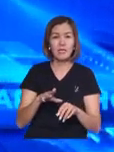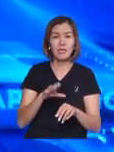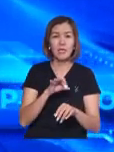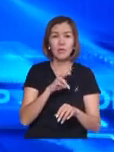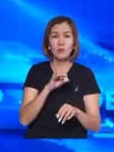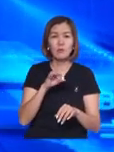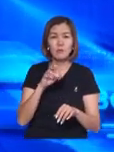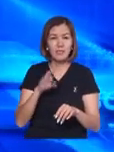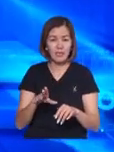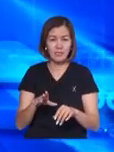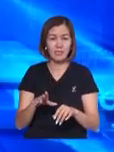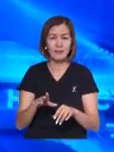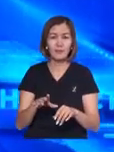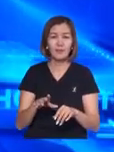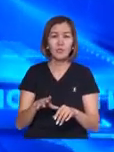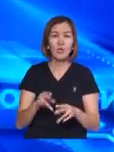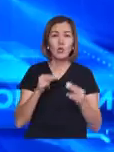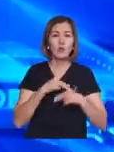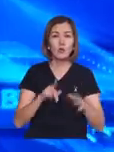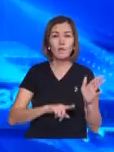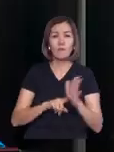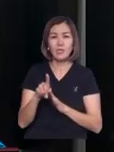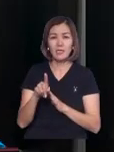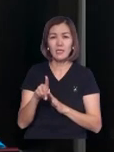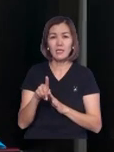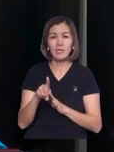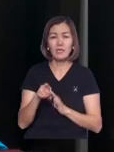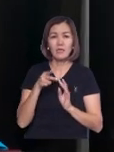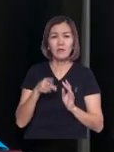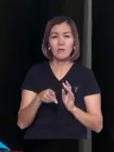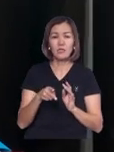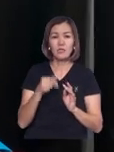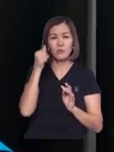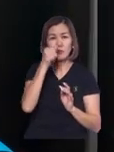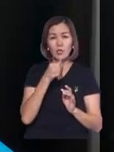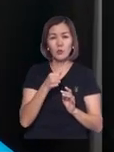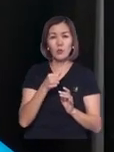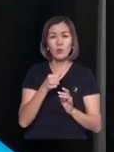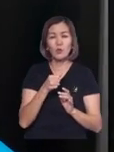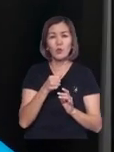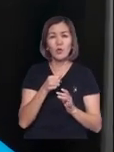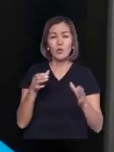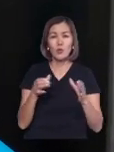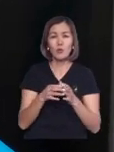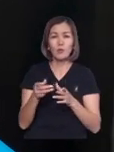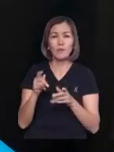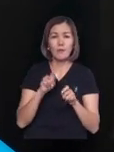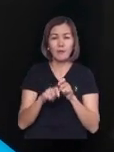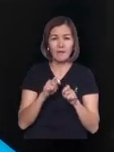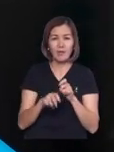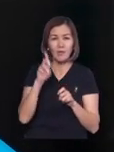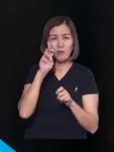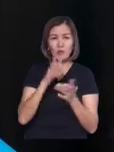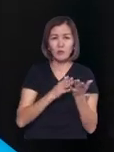Жансугурова по специальности юриспруденция. Трудовую деятельность начал в 2000 году оперуполномоченным группы по